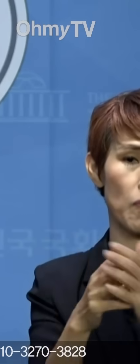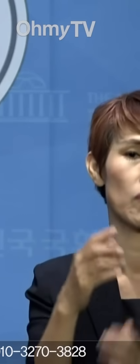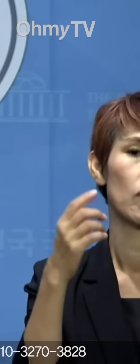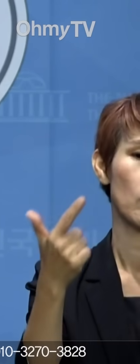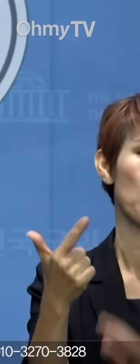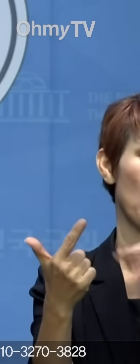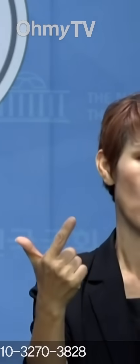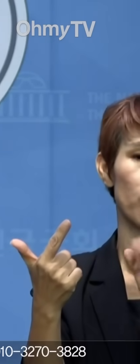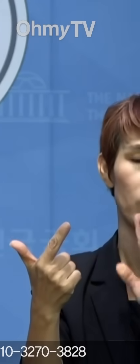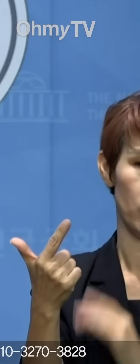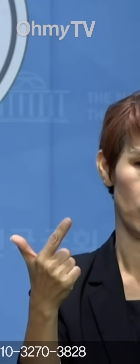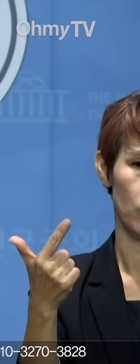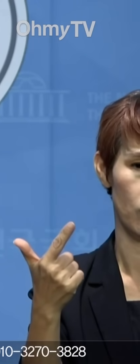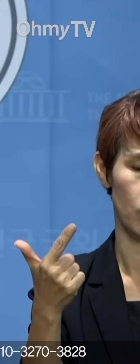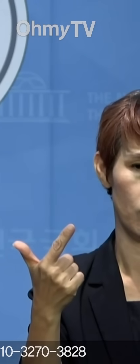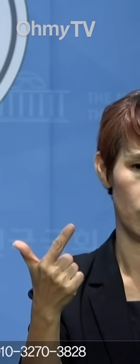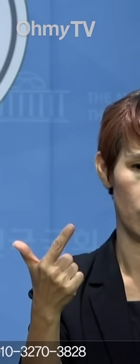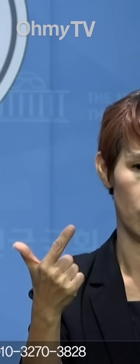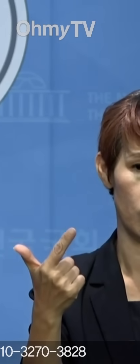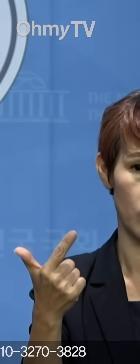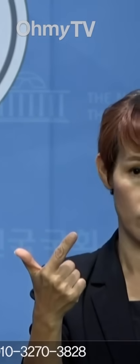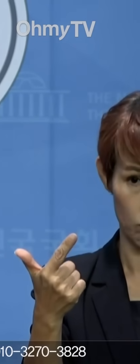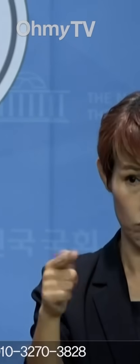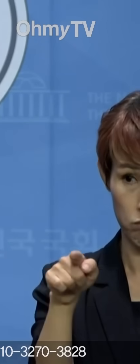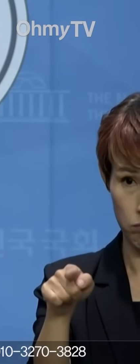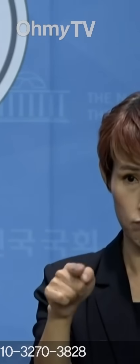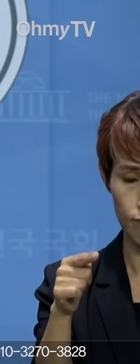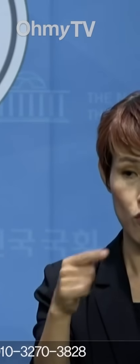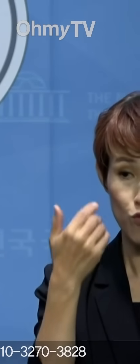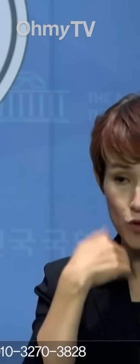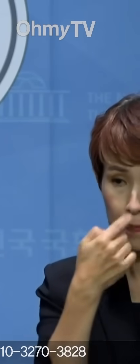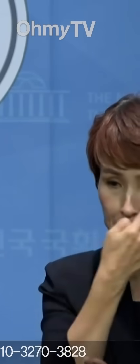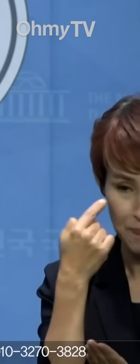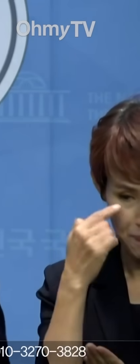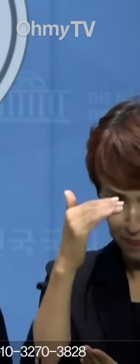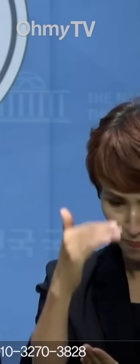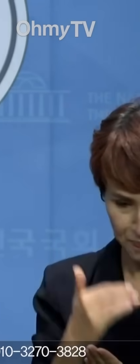총 6명인데 이들은 모두 신원이 확인되었습니다.